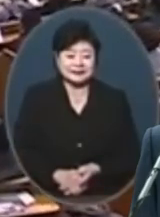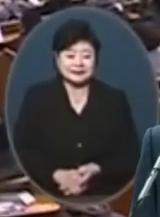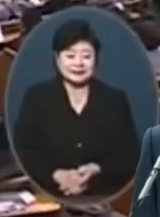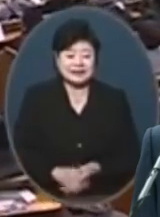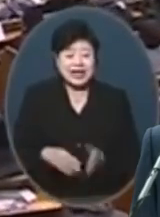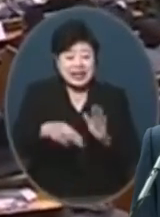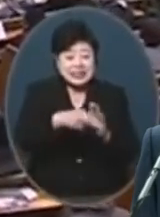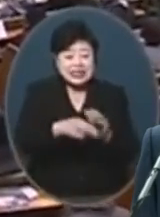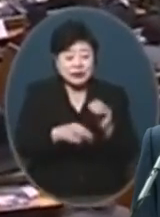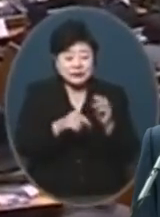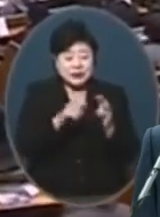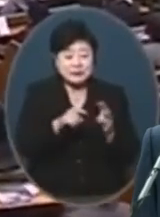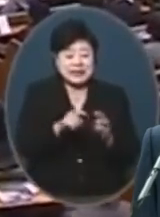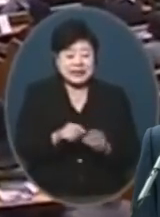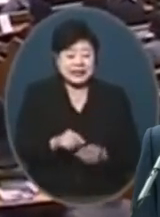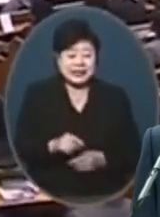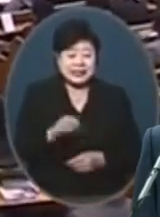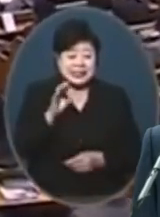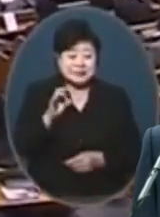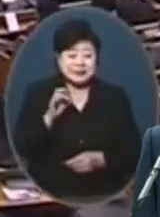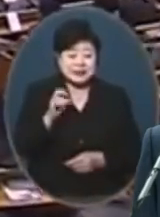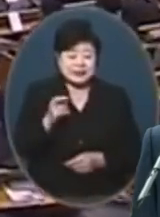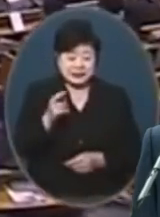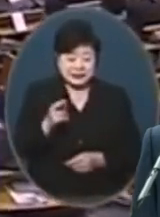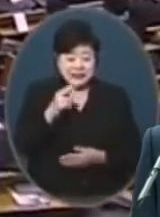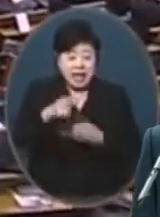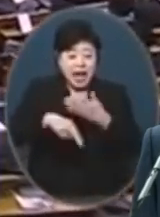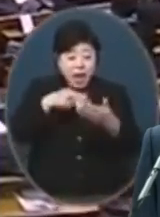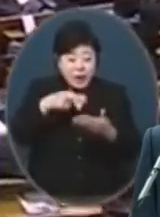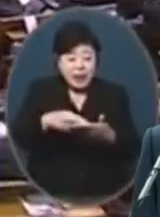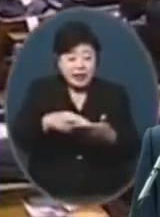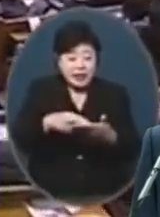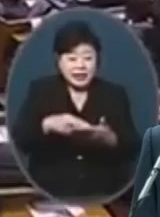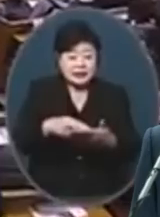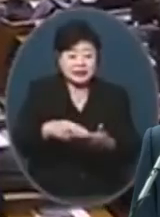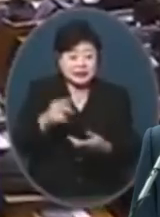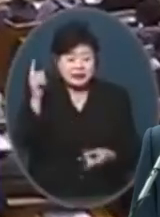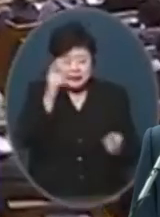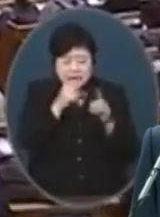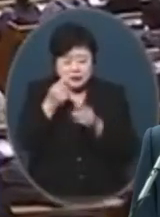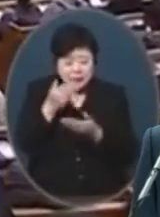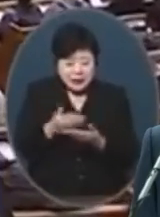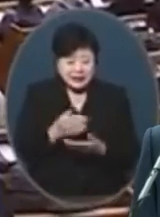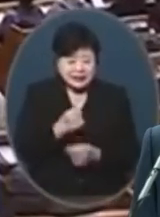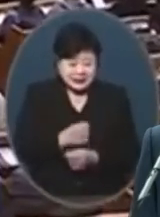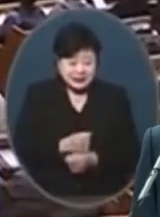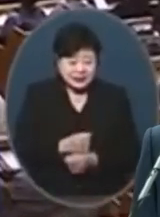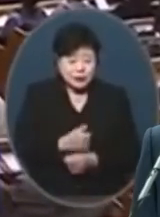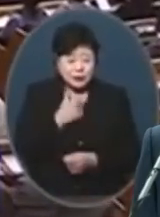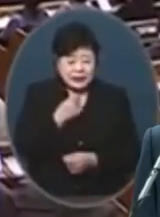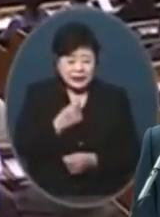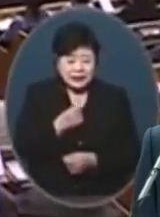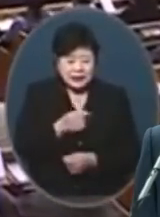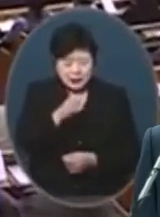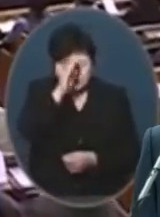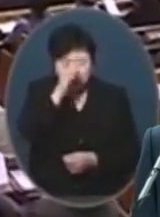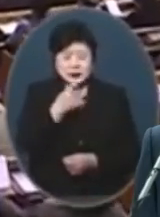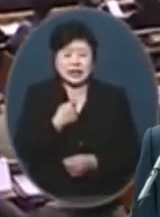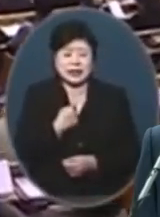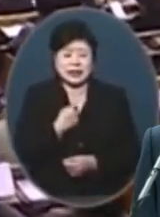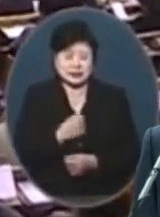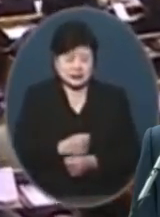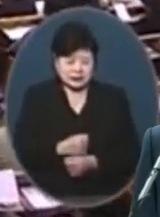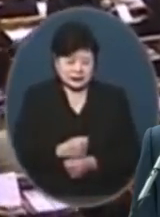이사야 53장 10절로 12절에 보면 야훼께서 그에게 상함을 받게 하시기를 원하사 질고를